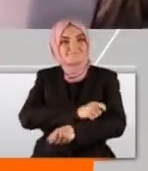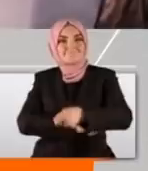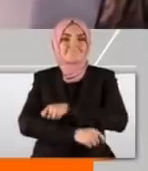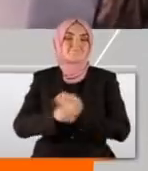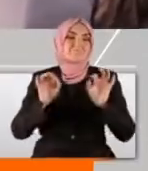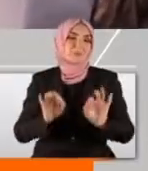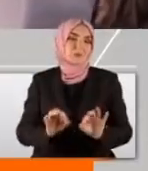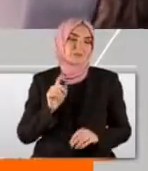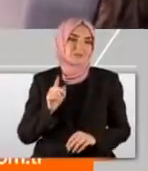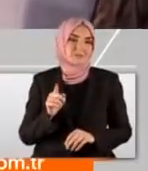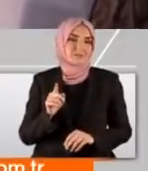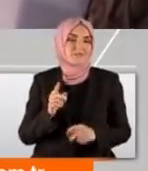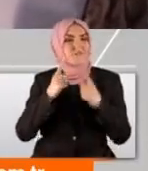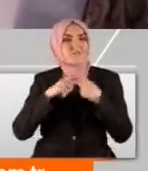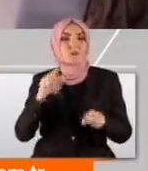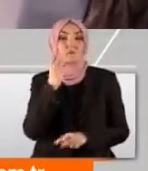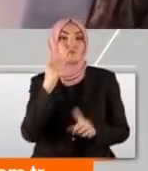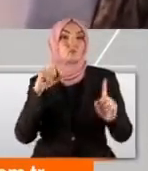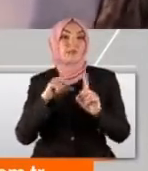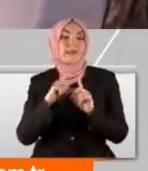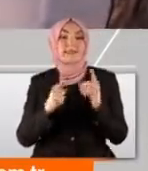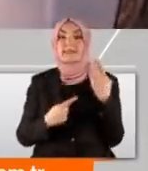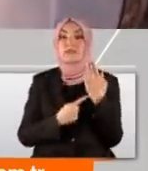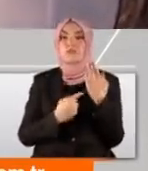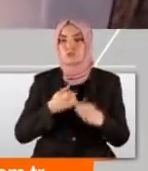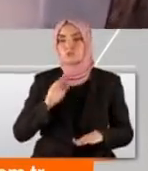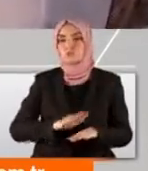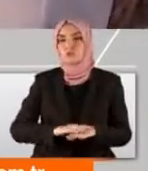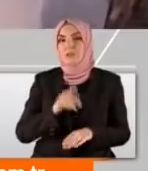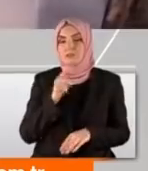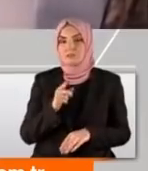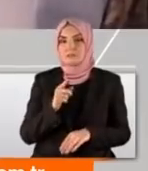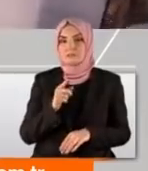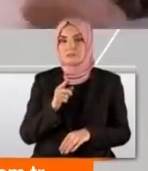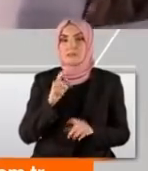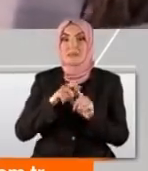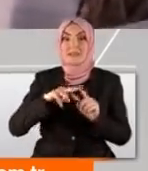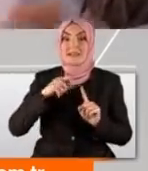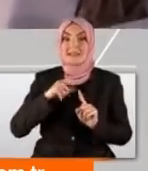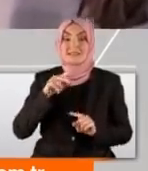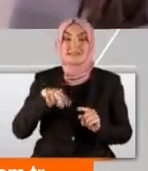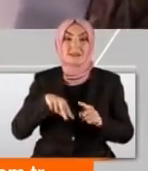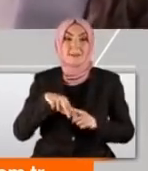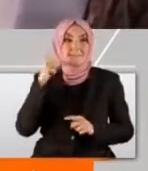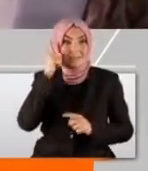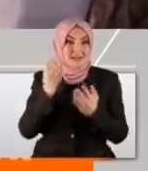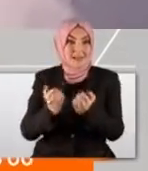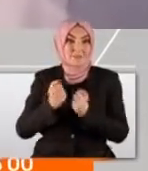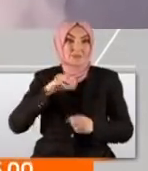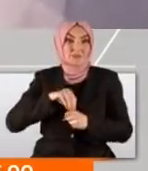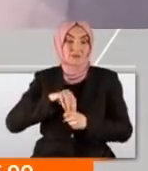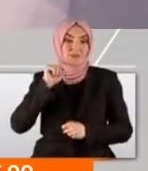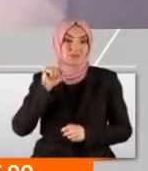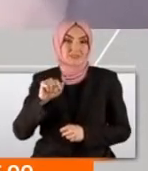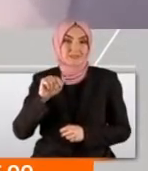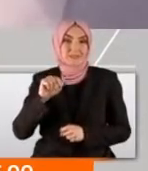boyutlu teknolojileri kullandık. İlki iyi bir data alabilmek adına 3D scannerlardı, 3D tarayıcılardı.